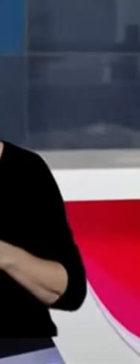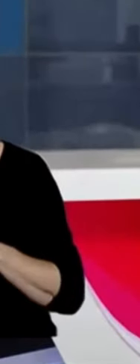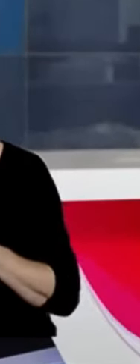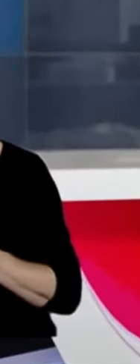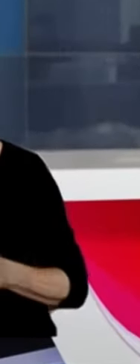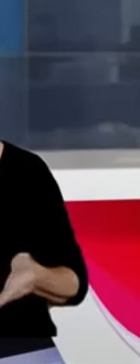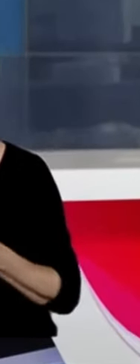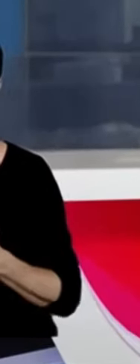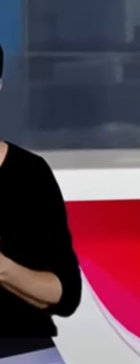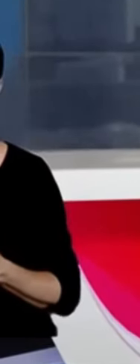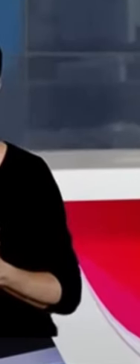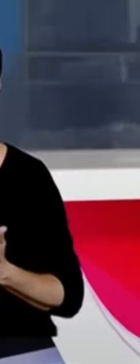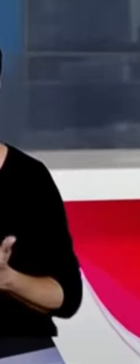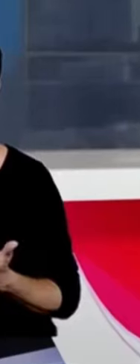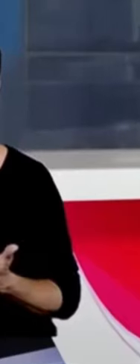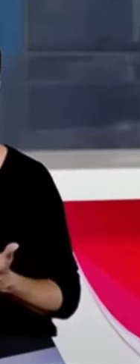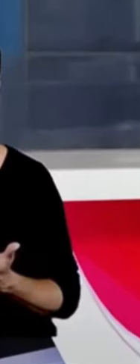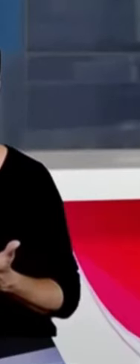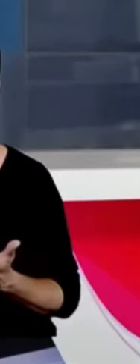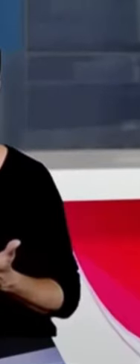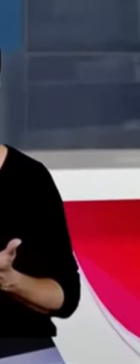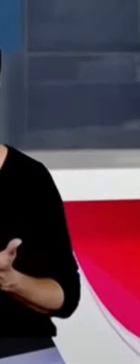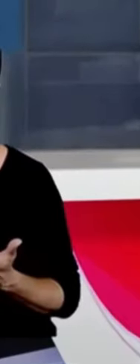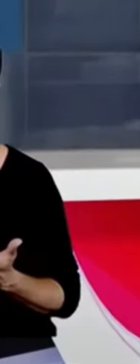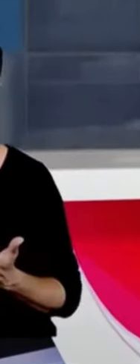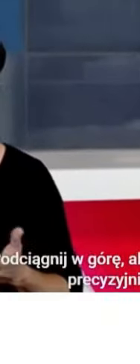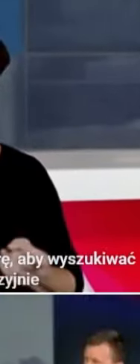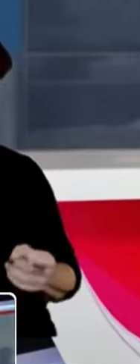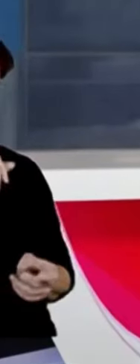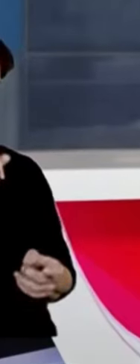wydaje. Nie, no to ostatnio też powiedziano, prawda? No, prawda czy nie? Logiczne, no tak, logiczne. Tak.